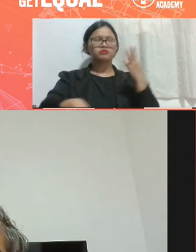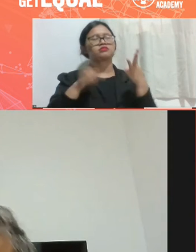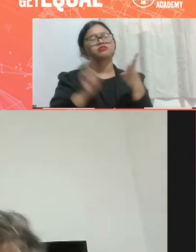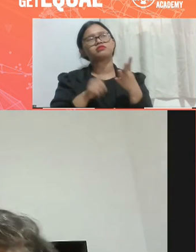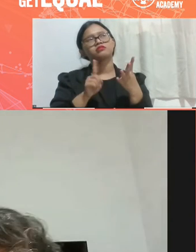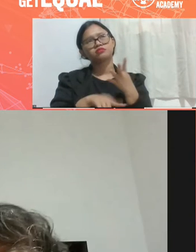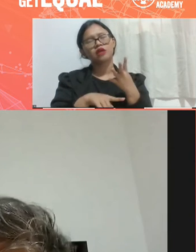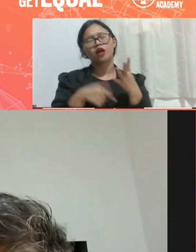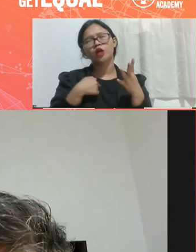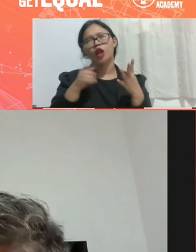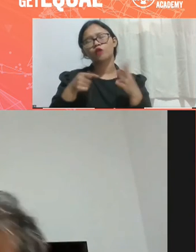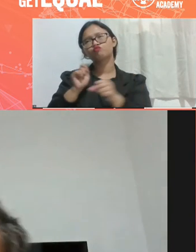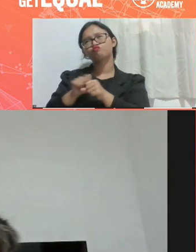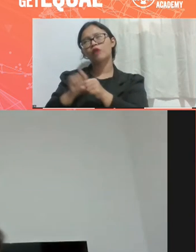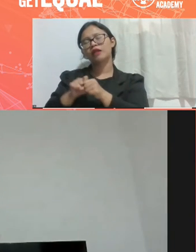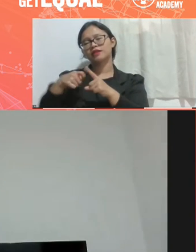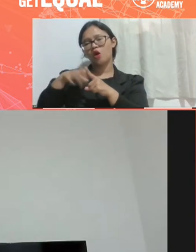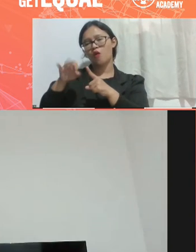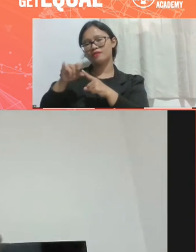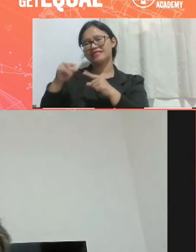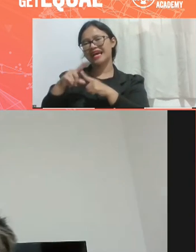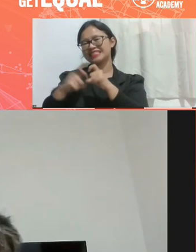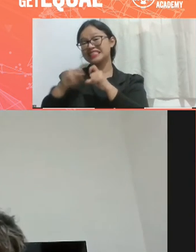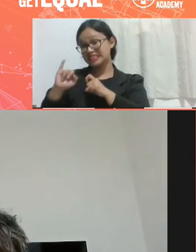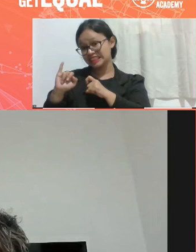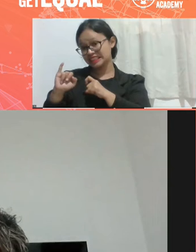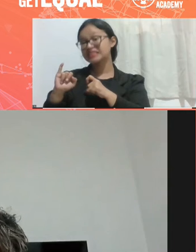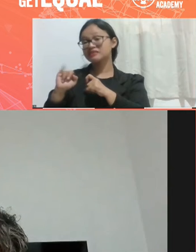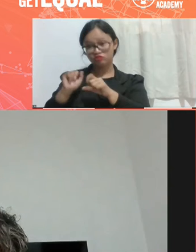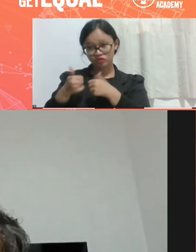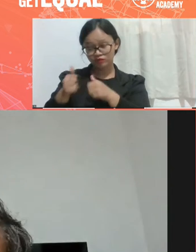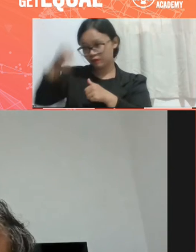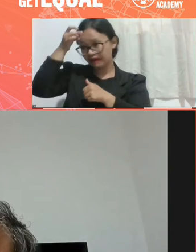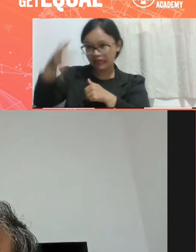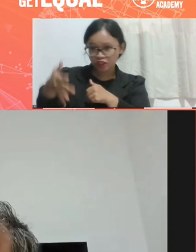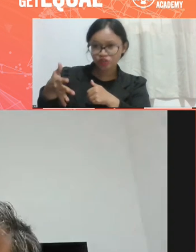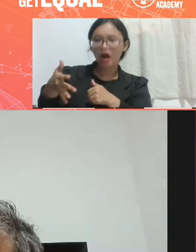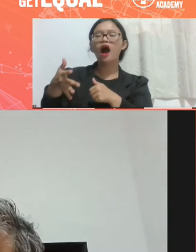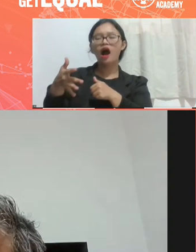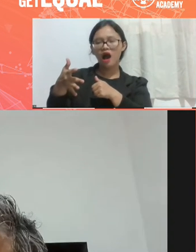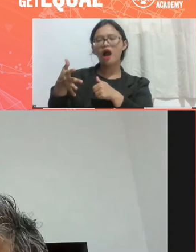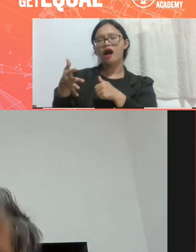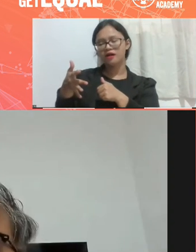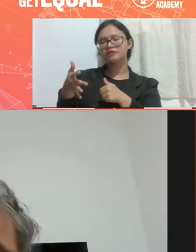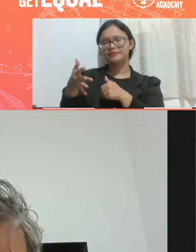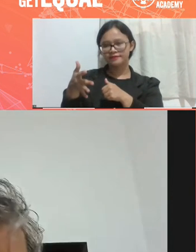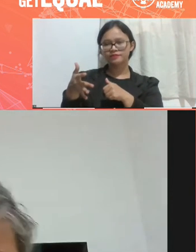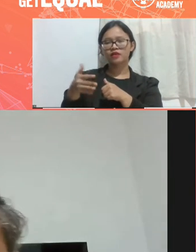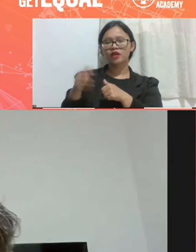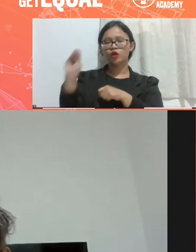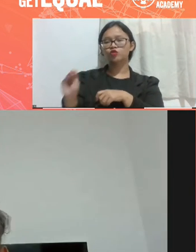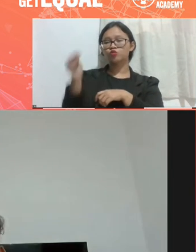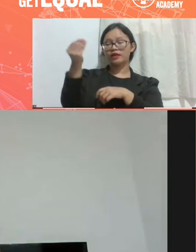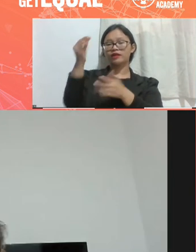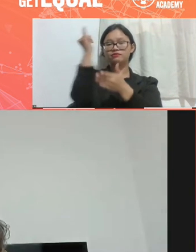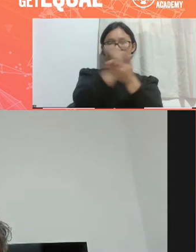Kemudian kita lagi buat koperasi juga. Ada Koperasi Satelit Desa Indonesia, ada Koperasi Industri Kreatif Indonesia. Ketuanya juga seorang